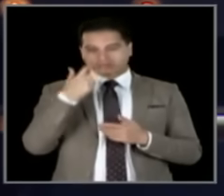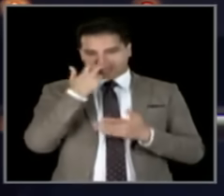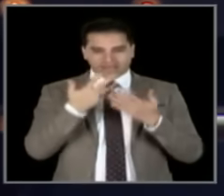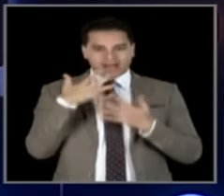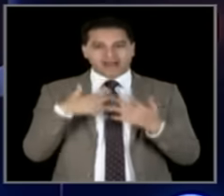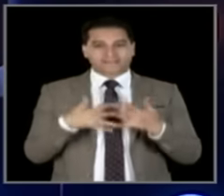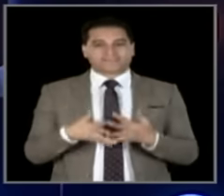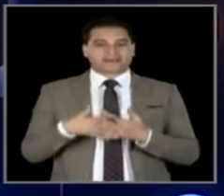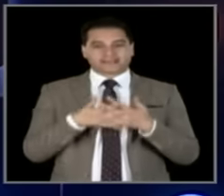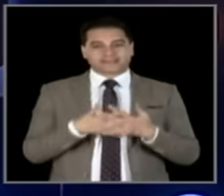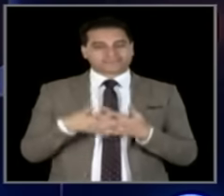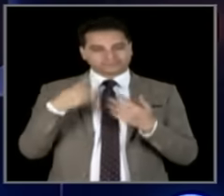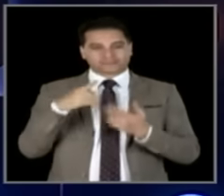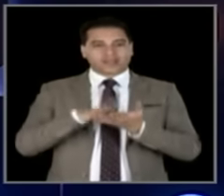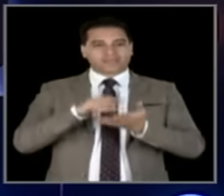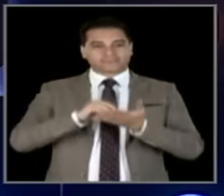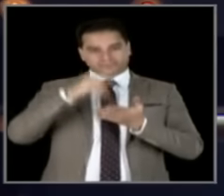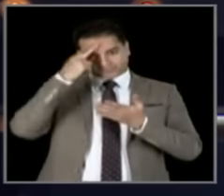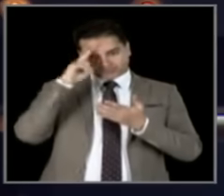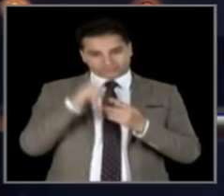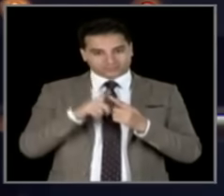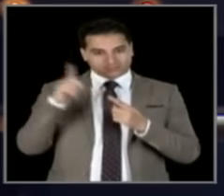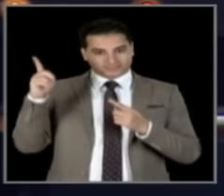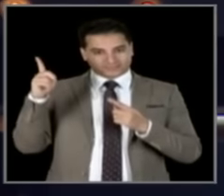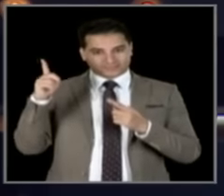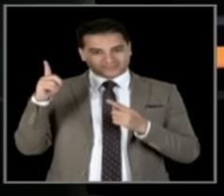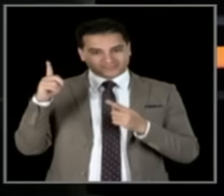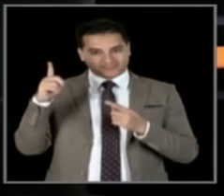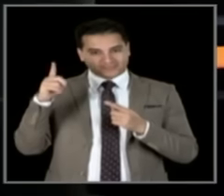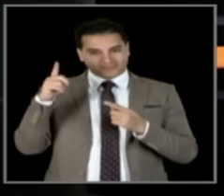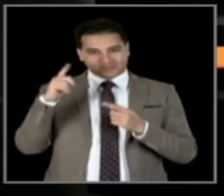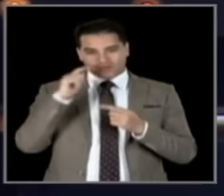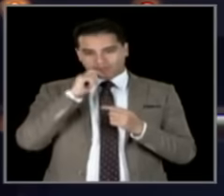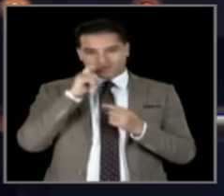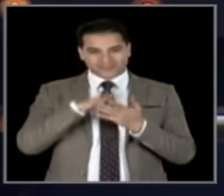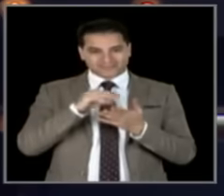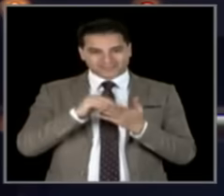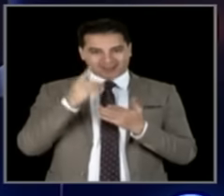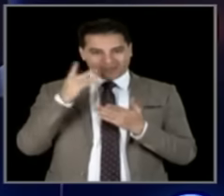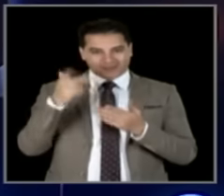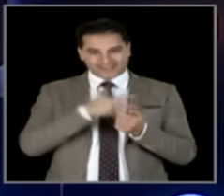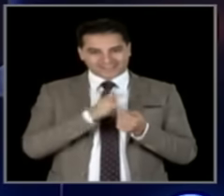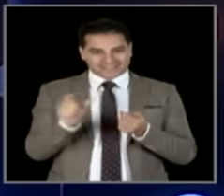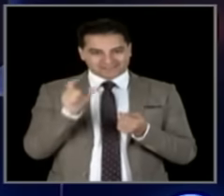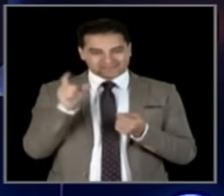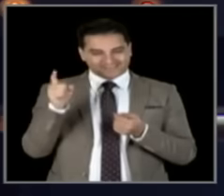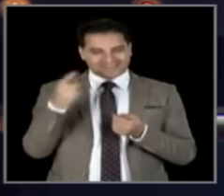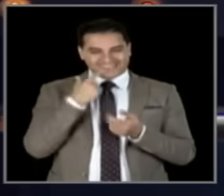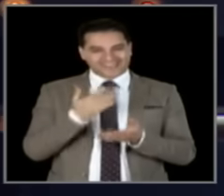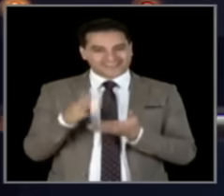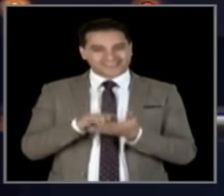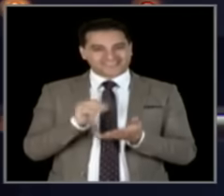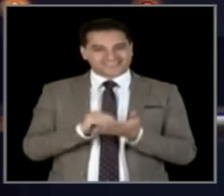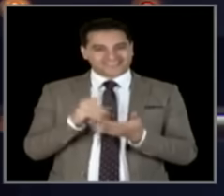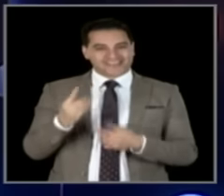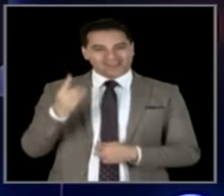تاريخ أمريكا. مين اللي هبتدي يا إبراهيم؟ هم مين؟ دمياط. أيوة عندهم اسم جامعة دمياط.